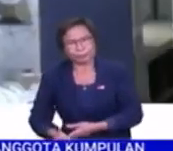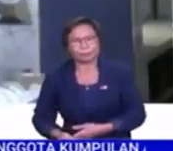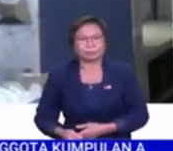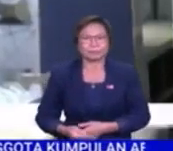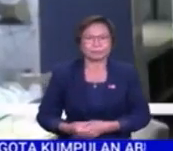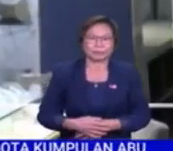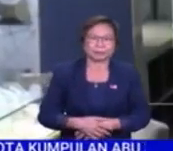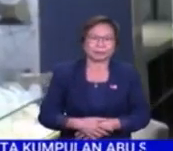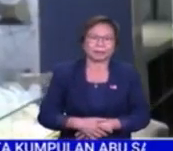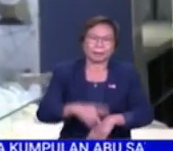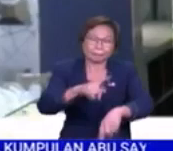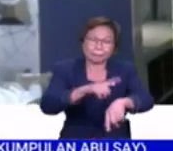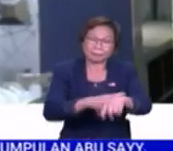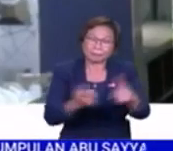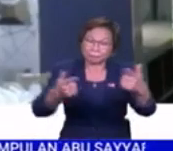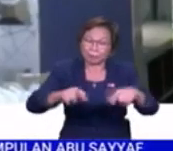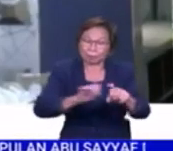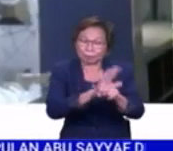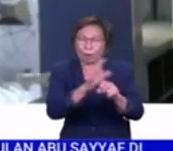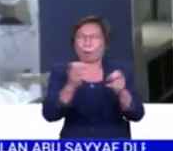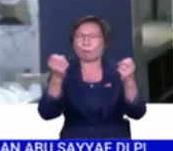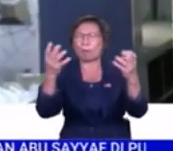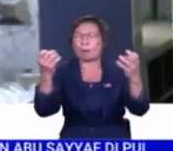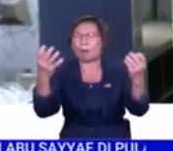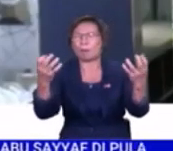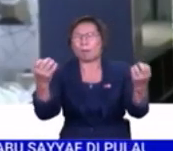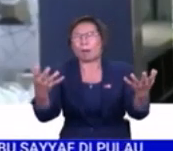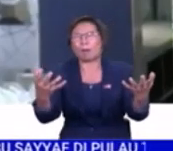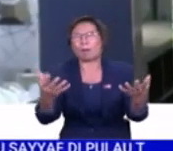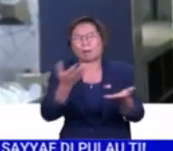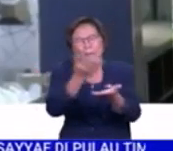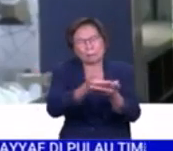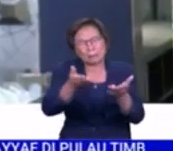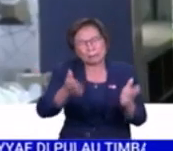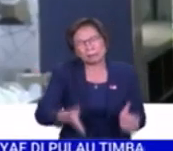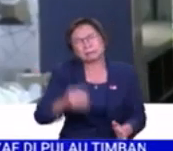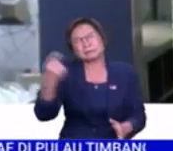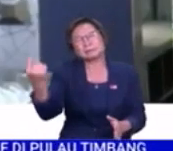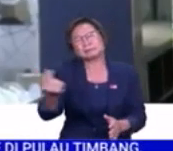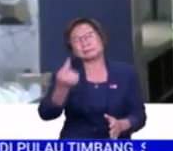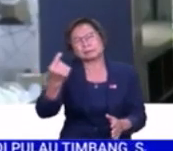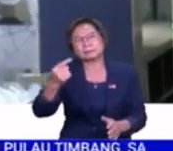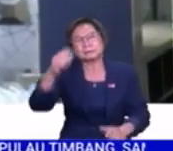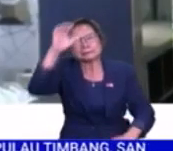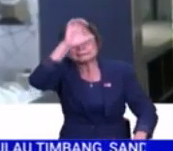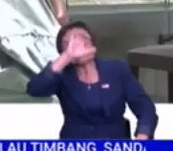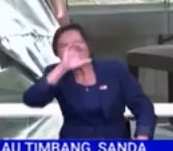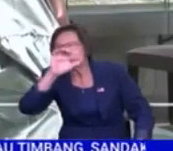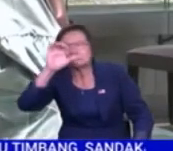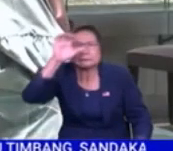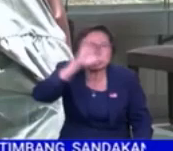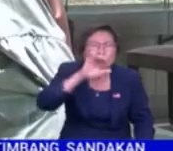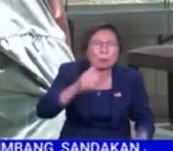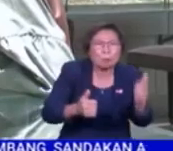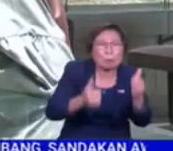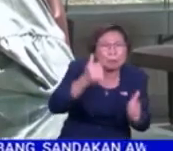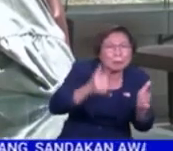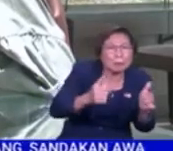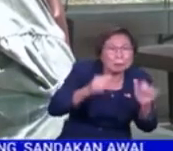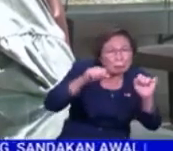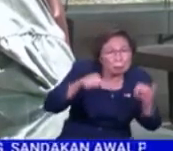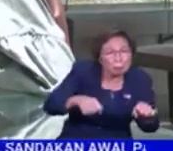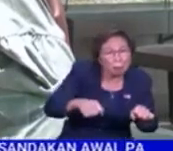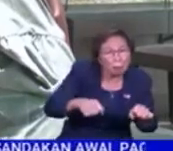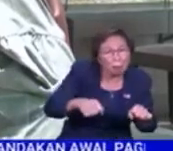Jadi semasa pandemik, ramai pelanggan-pelanggan kita sentiasa mencari kita sama ada kita